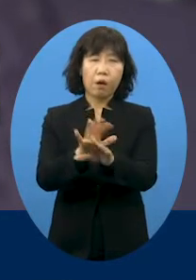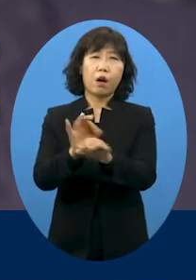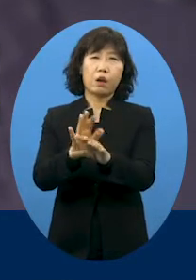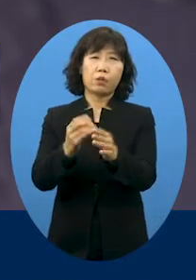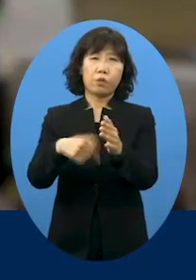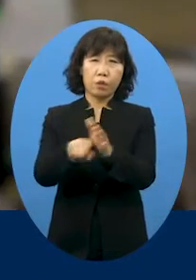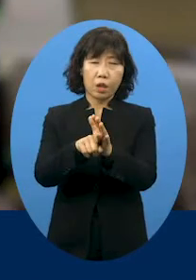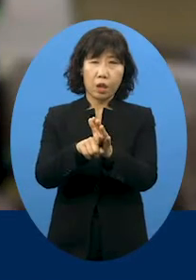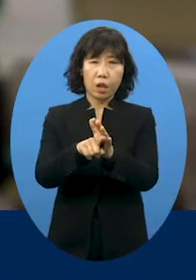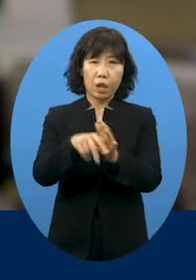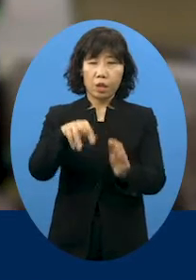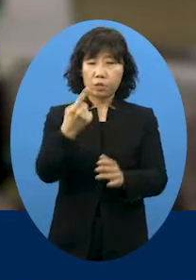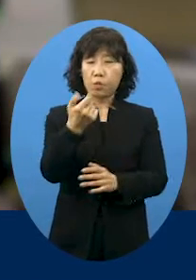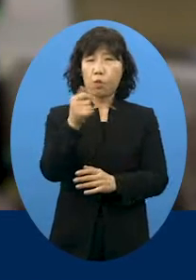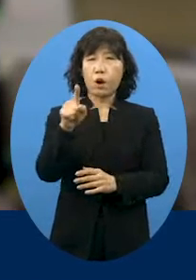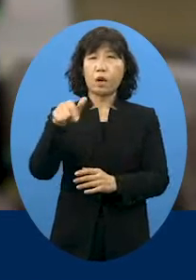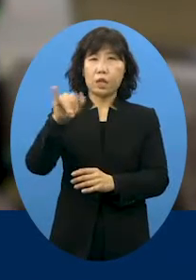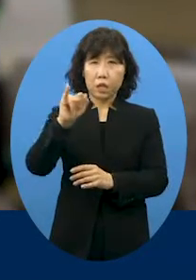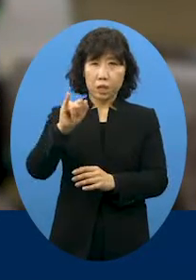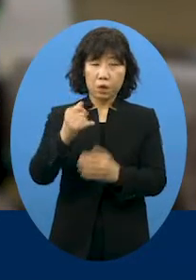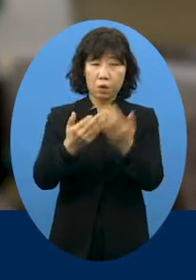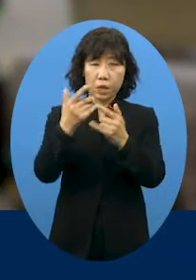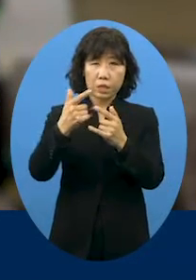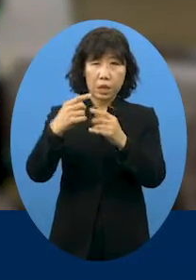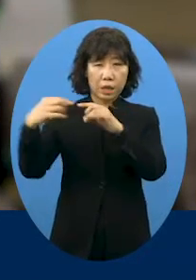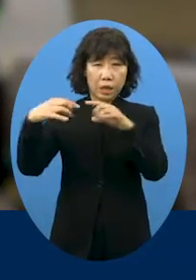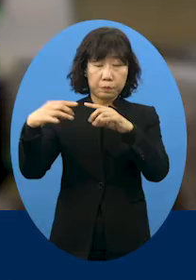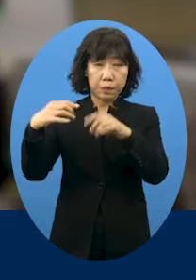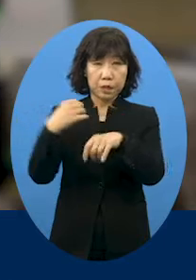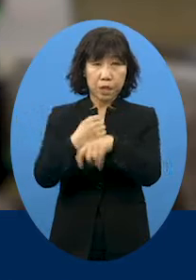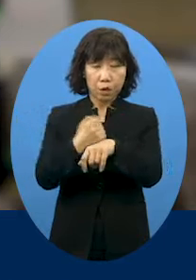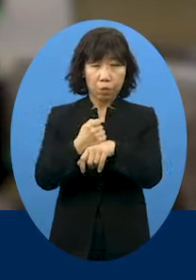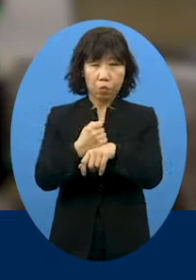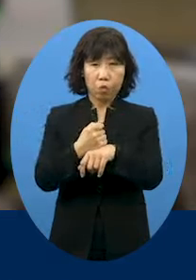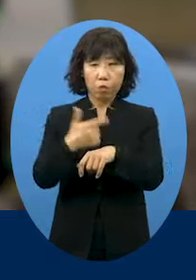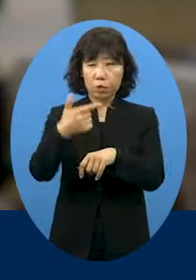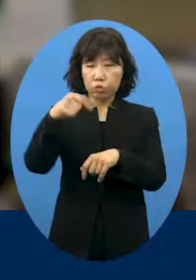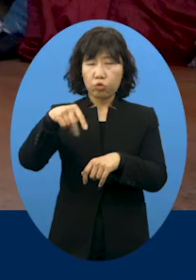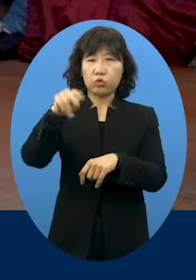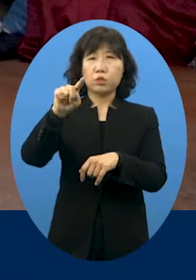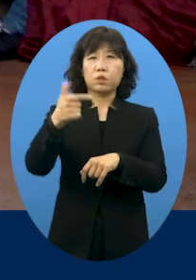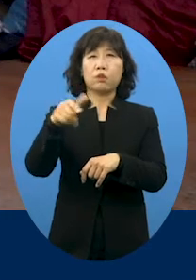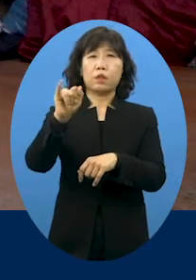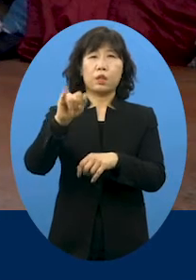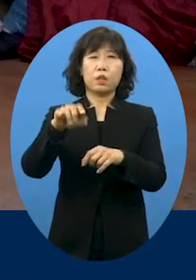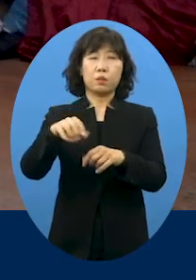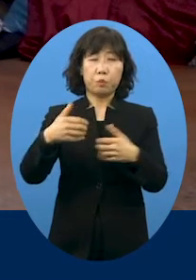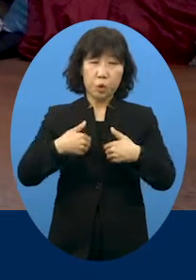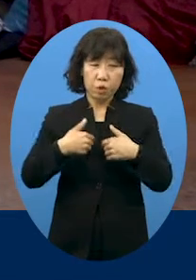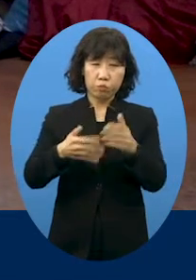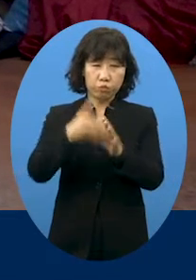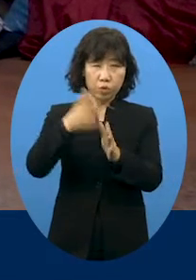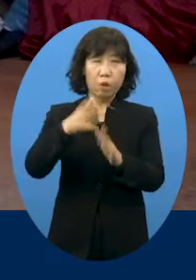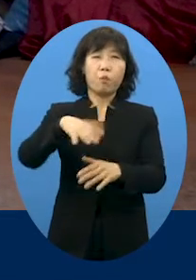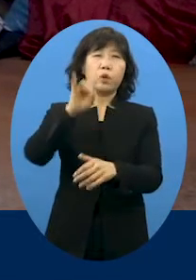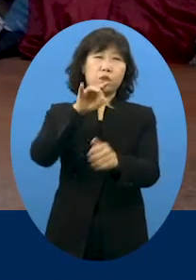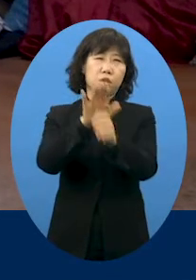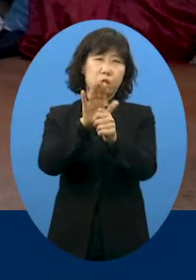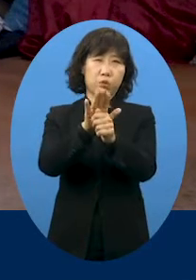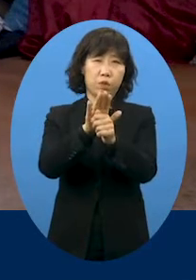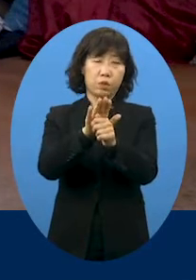제거하기 위한 소화기 화재 감지기 누전차단기 배선 함 설치 등 필수 안전 설비를 우선